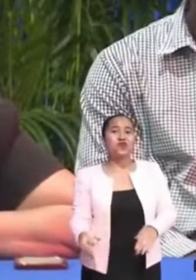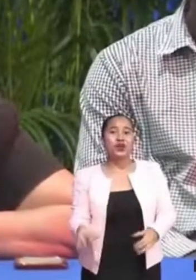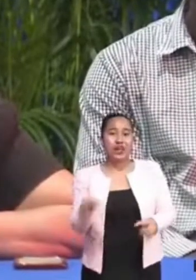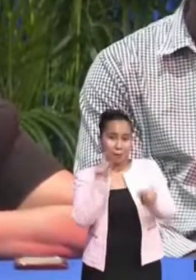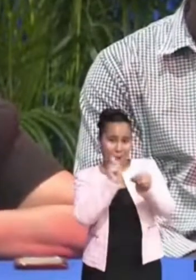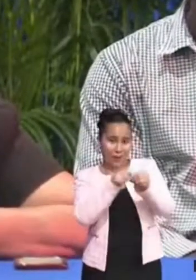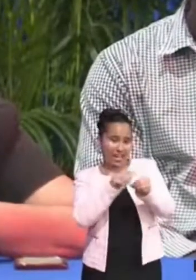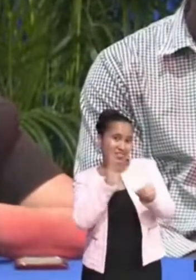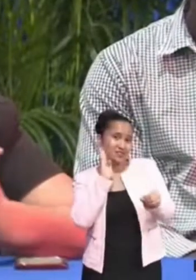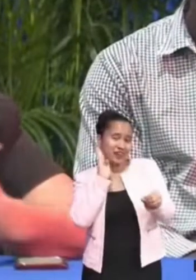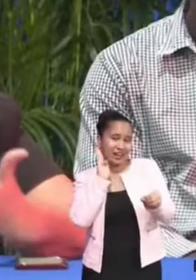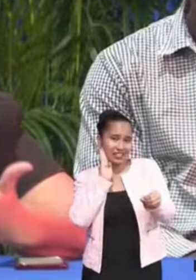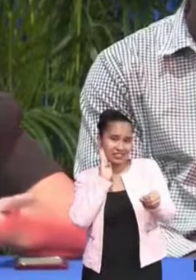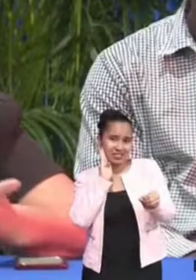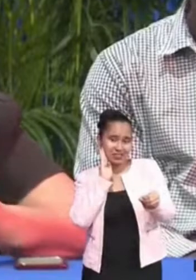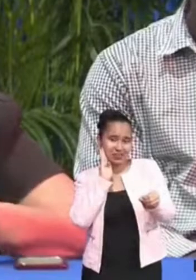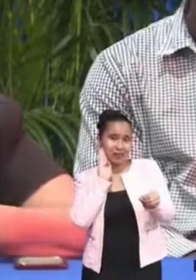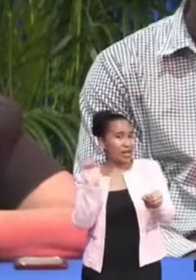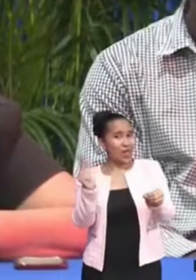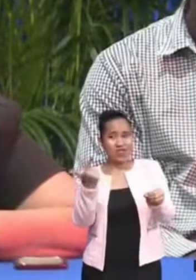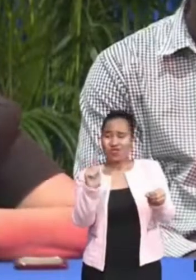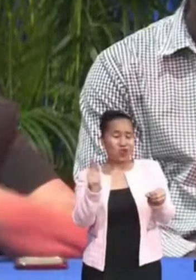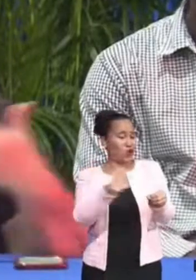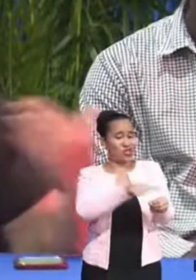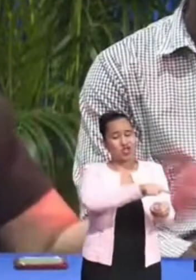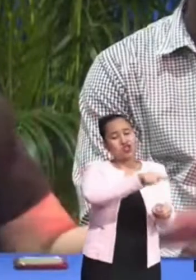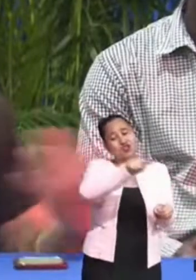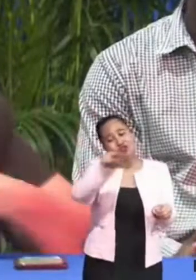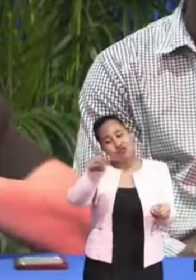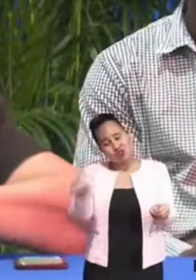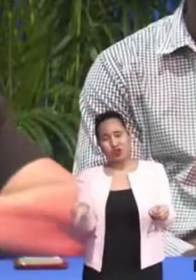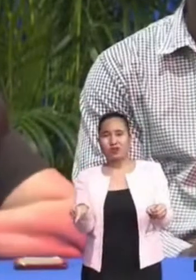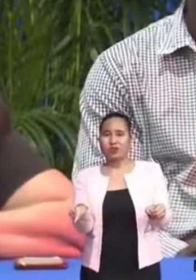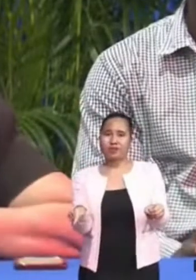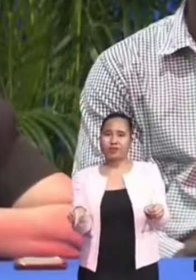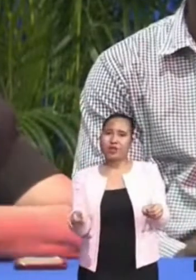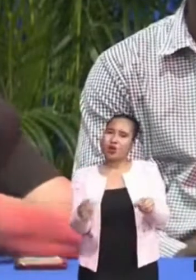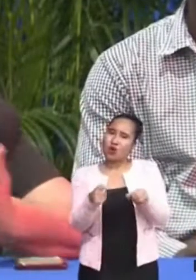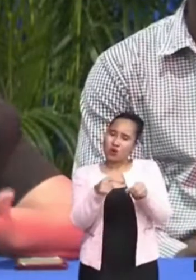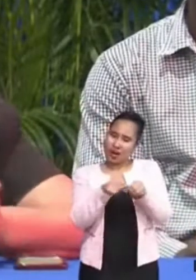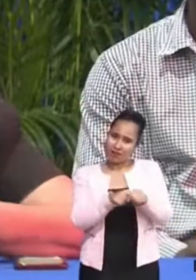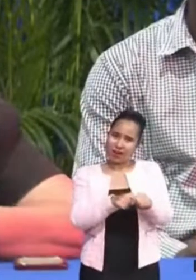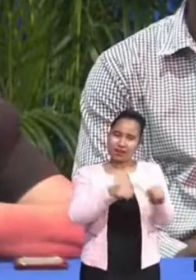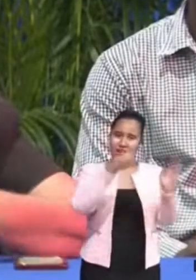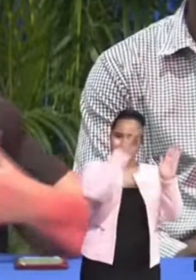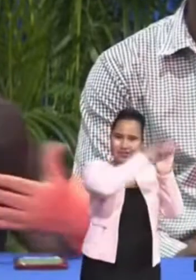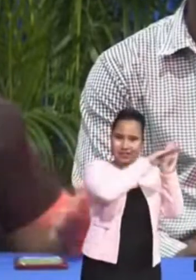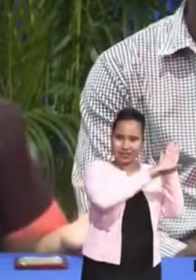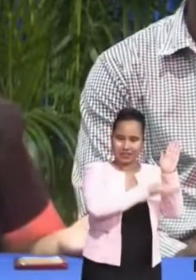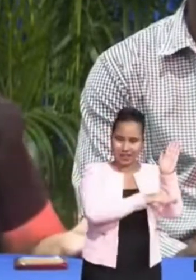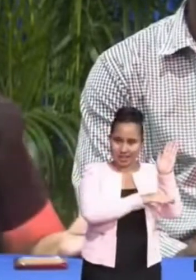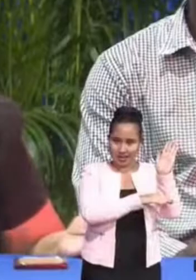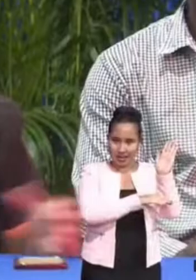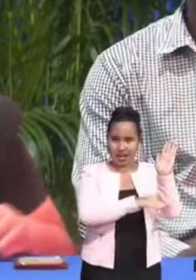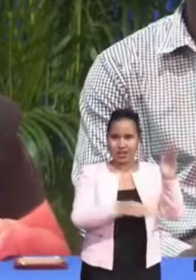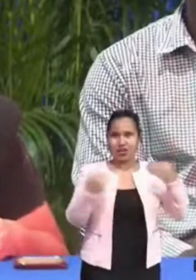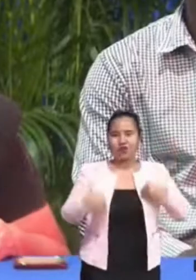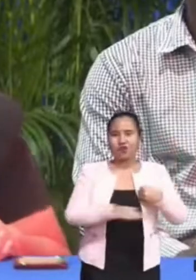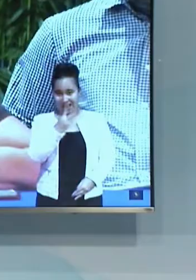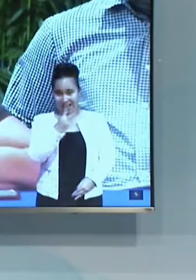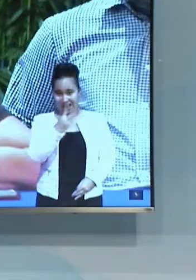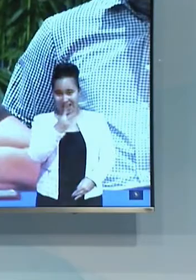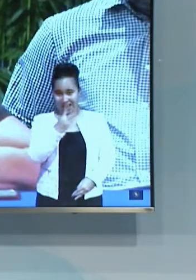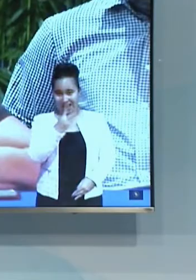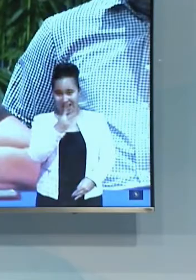En die zijn nog niet terug. En dat hangt dus ook weer af van de criteria die volksgezondheid